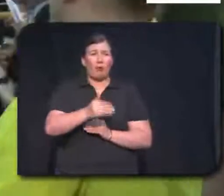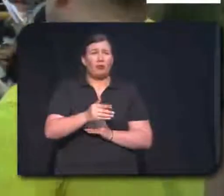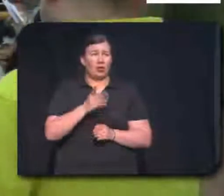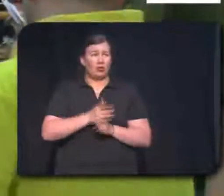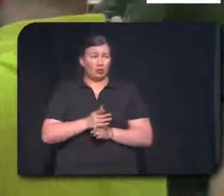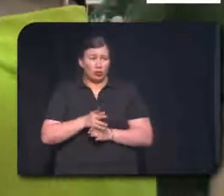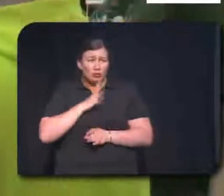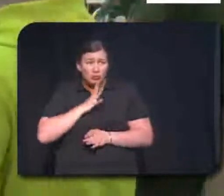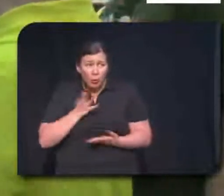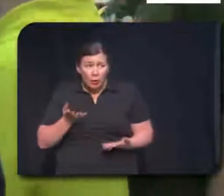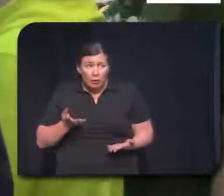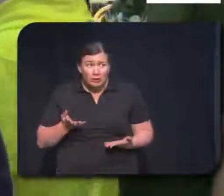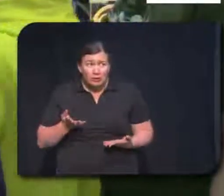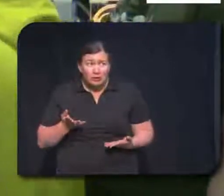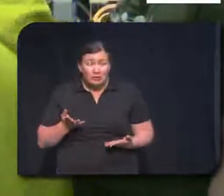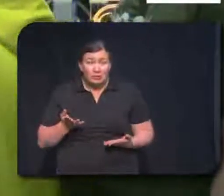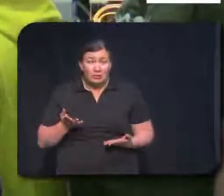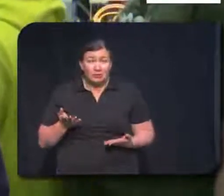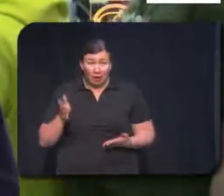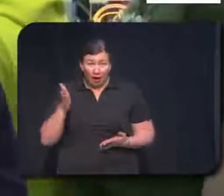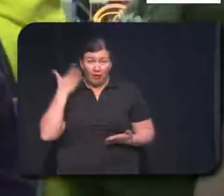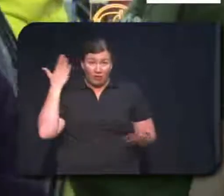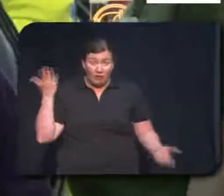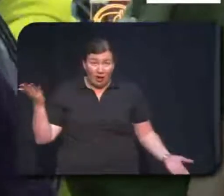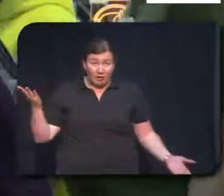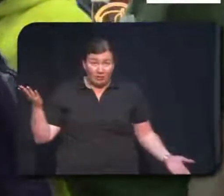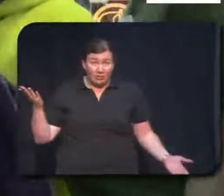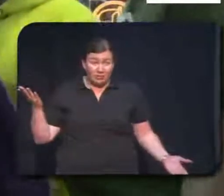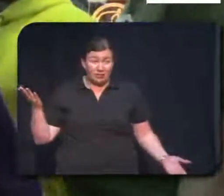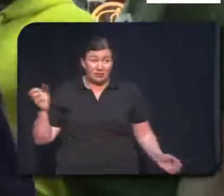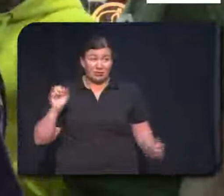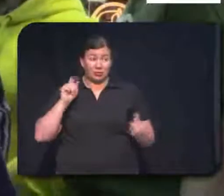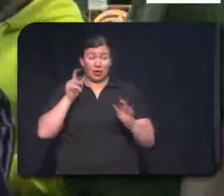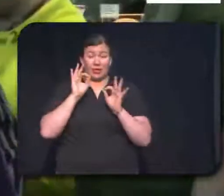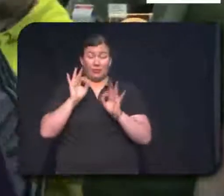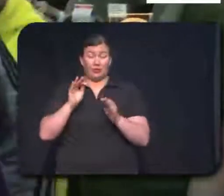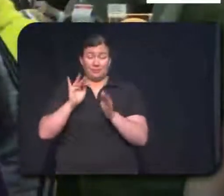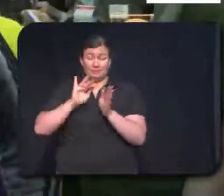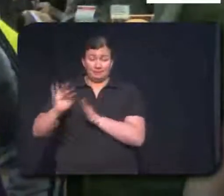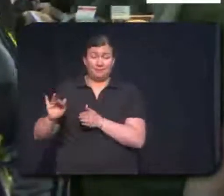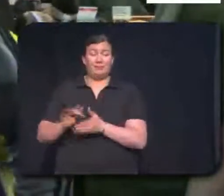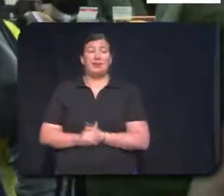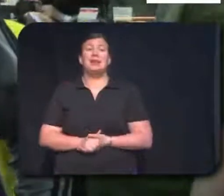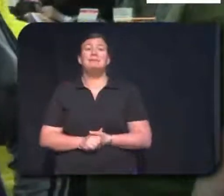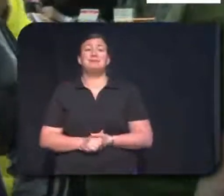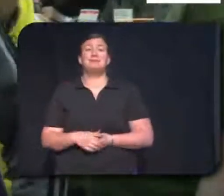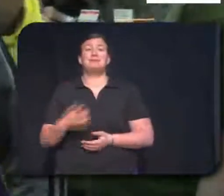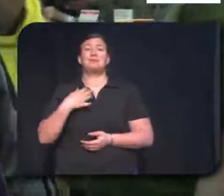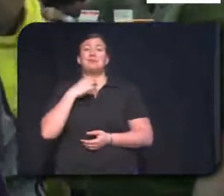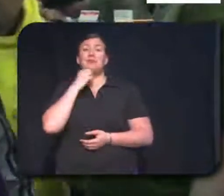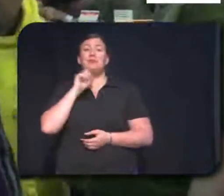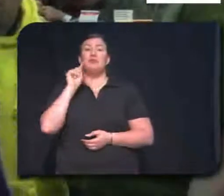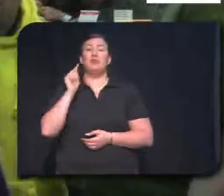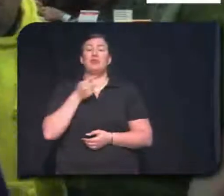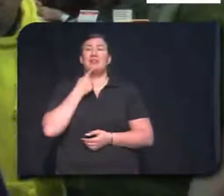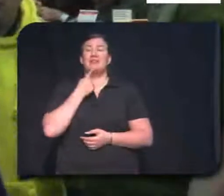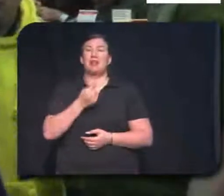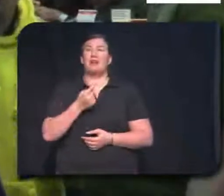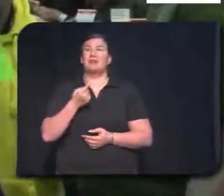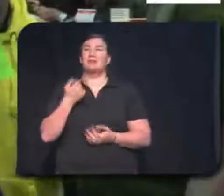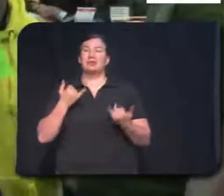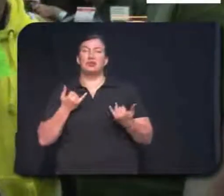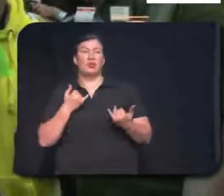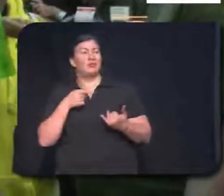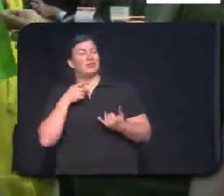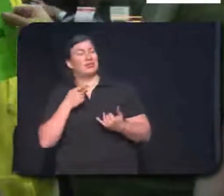Du merkst du was gut ich möchte noch mal sagen dass das jetzt hier doch alles sehr mit der heißen Nadel gestrickt ist